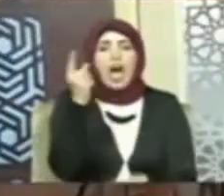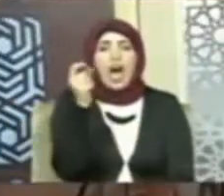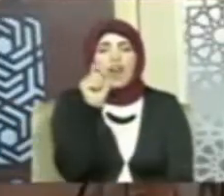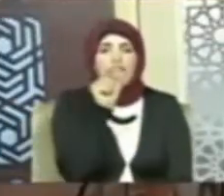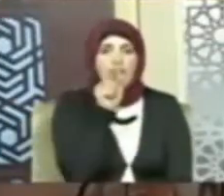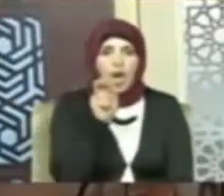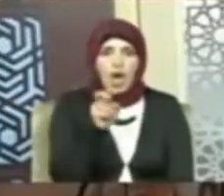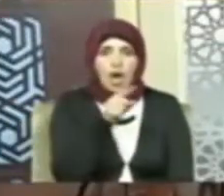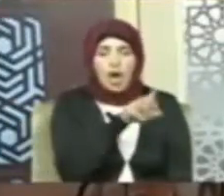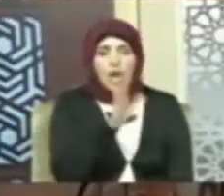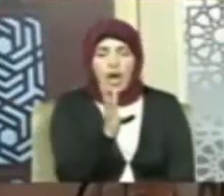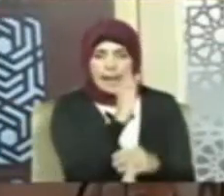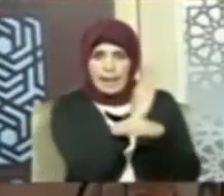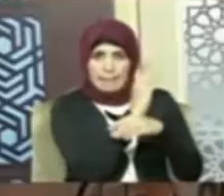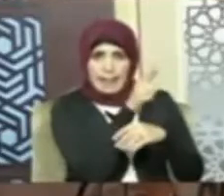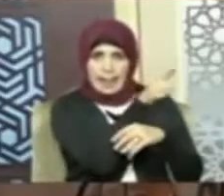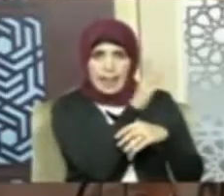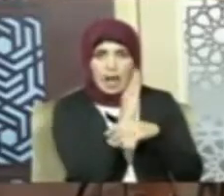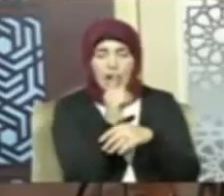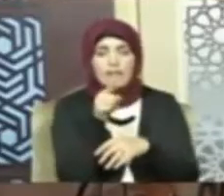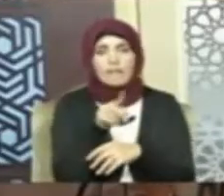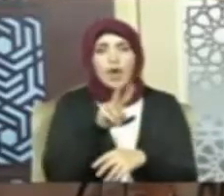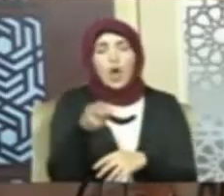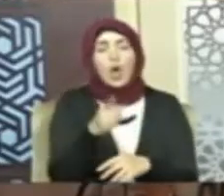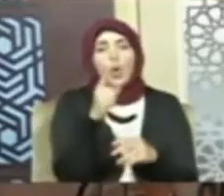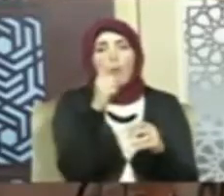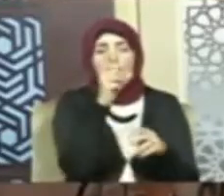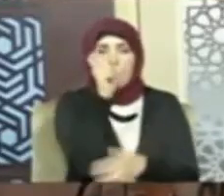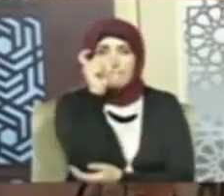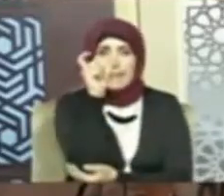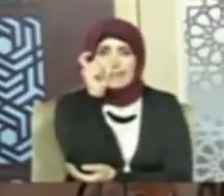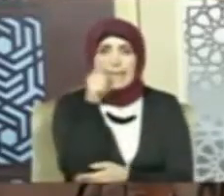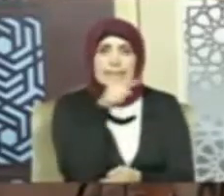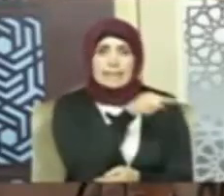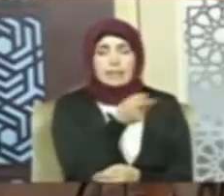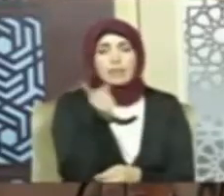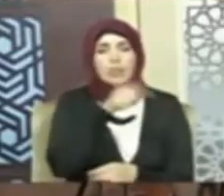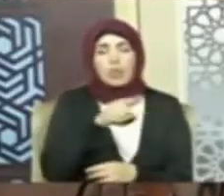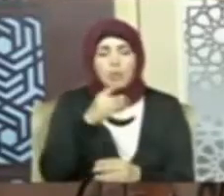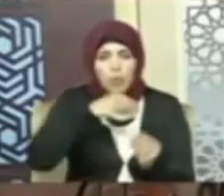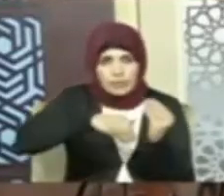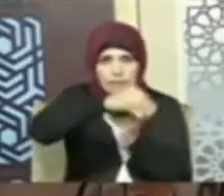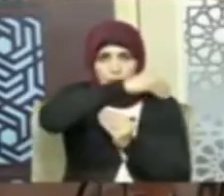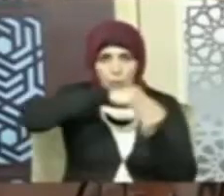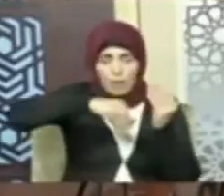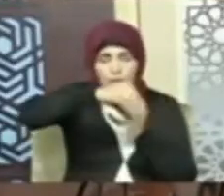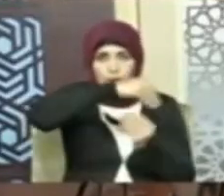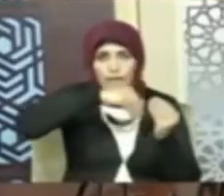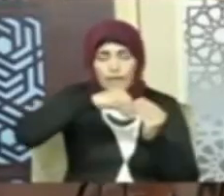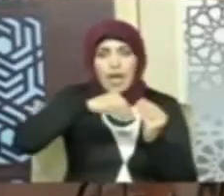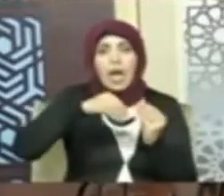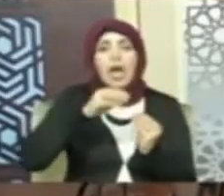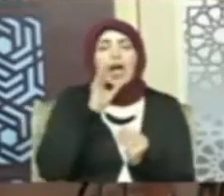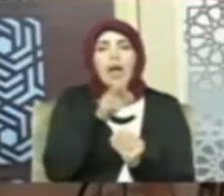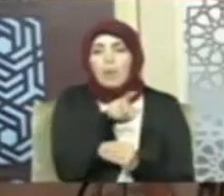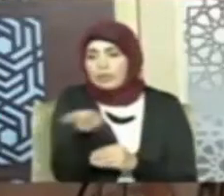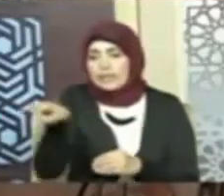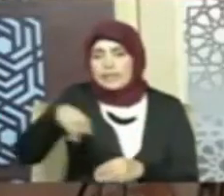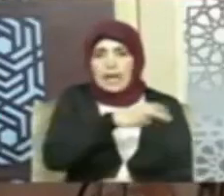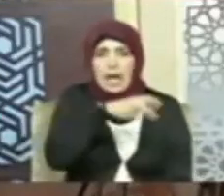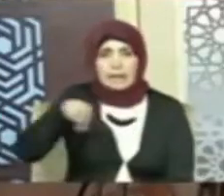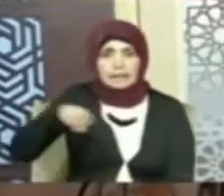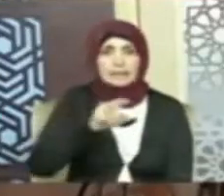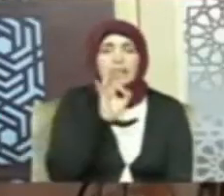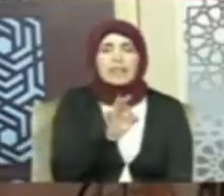وفي المزدلفة وفي المسجد الحرام وفي السعي والطواف عليك أن تعظم